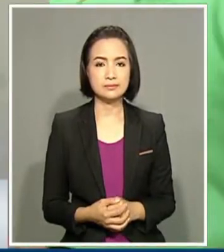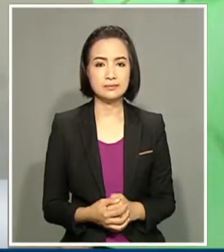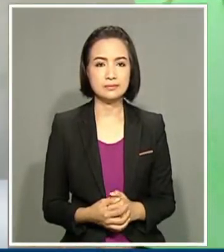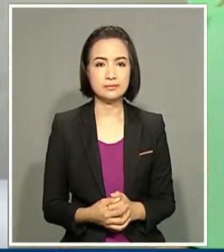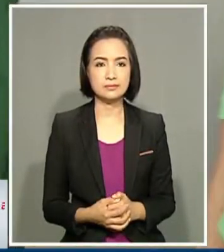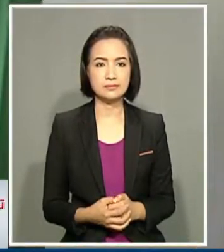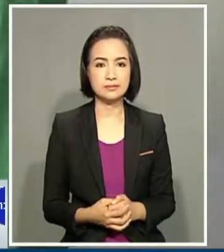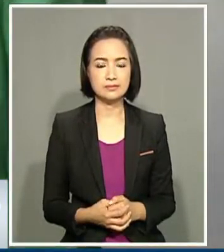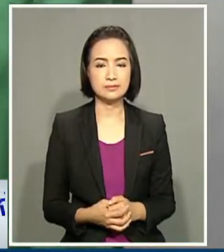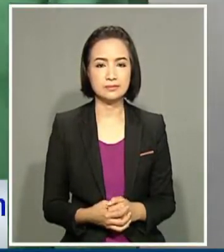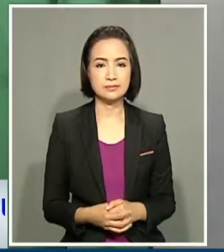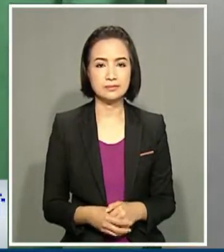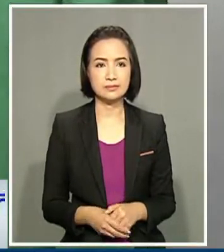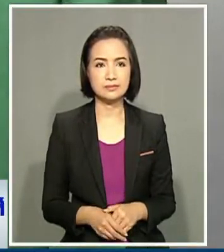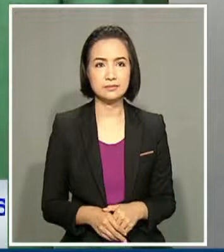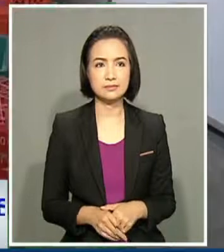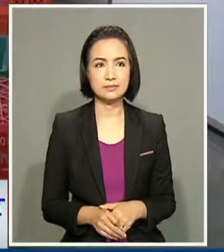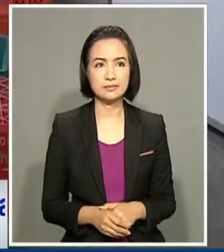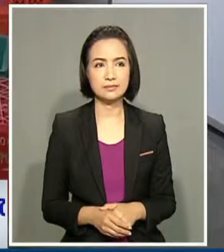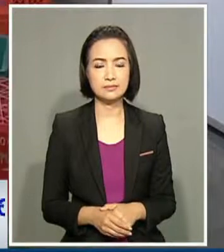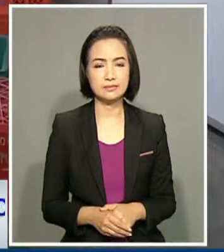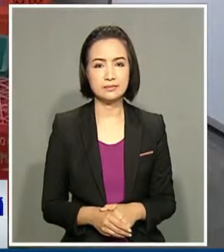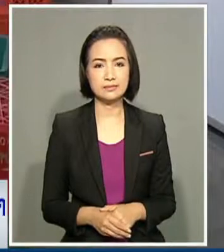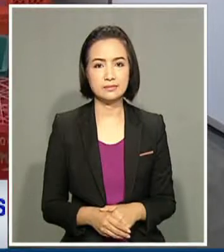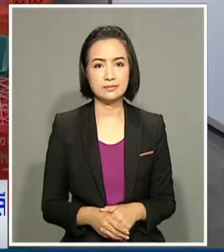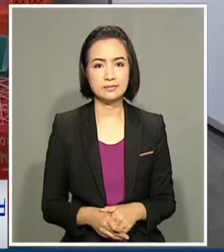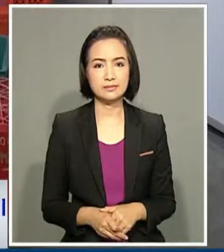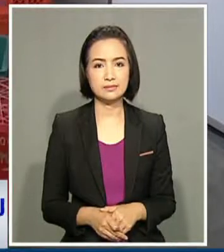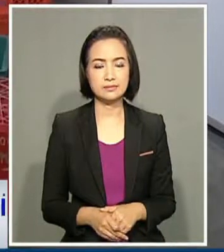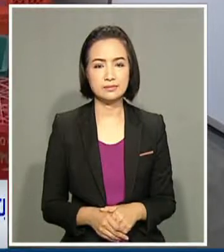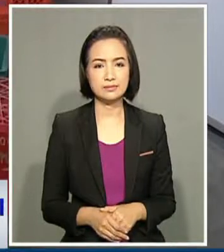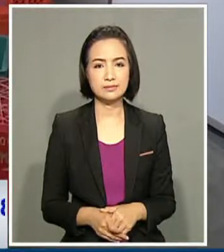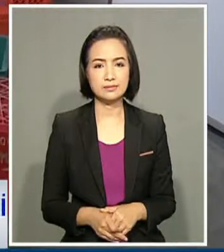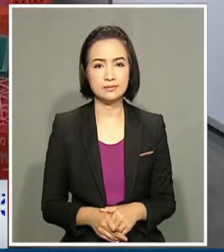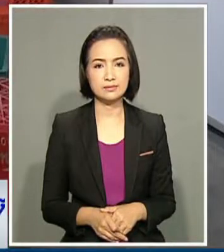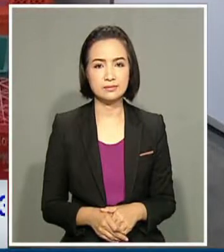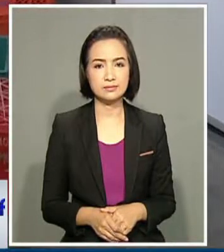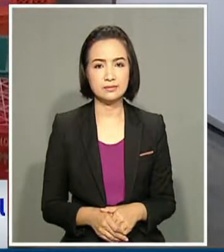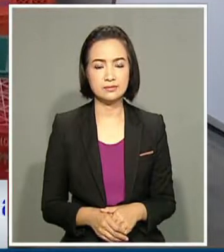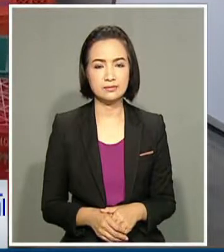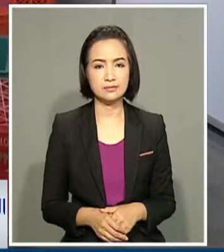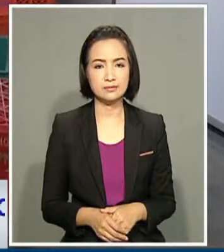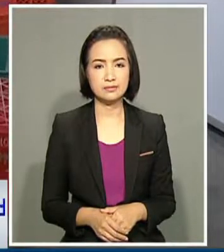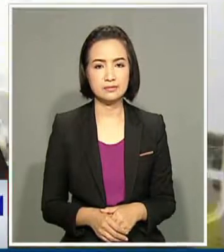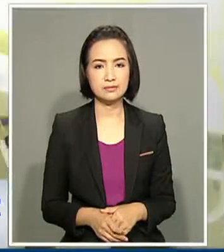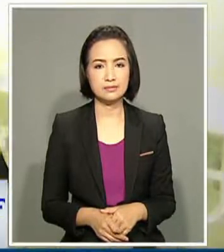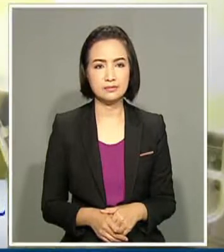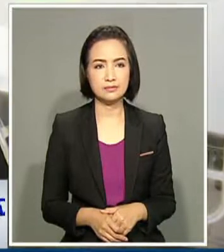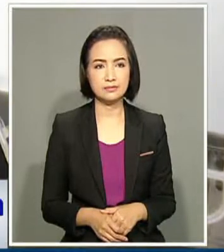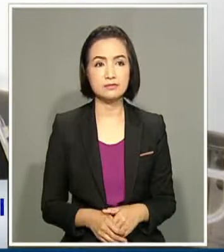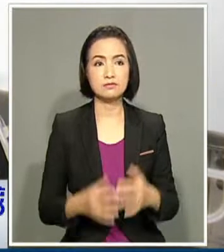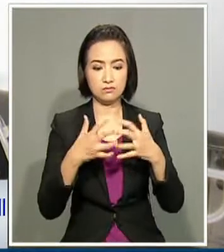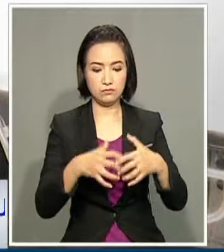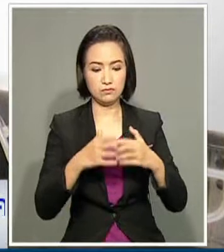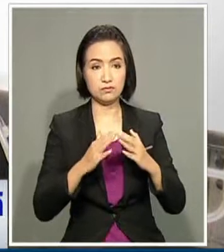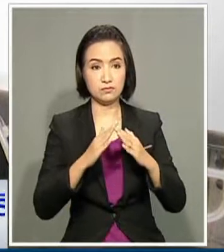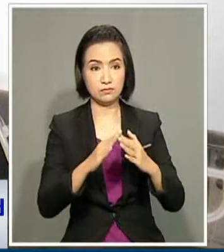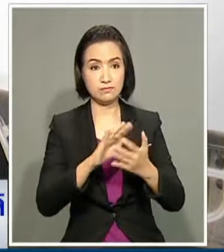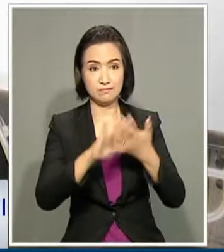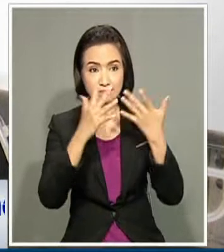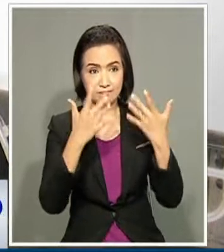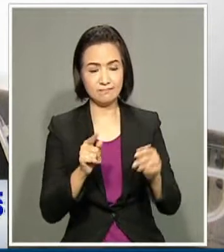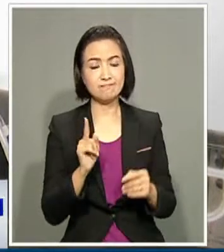ณิธานตอกย้ำอาจารย์จำเนียนถือธงนำแนวทาง ถ้าโรงงานนี้เสร็จเนี่ย